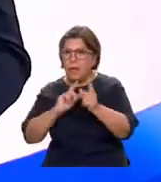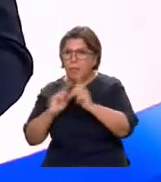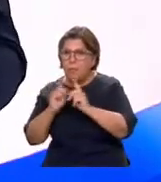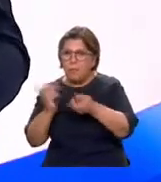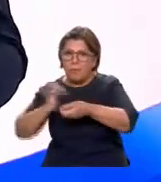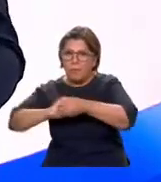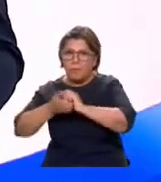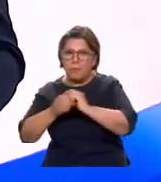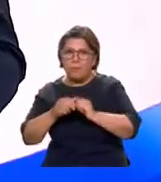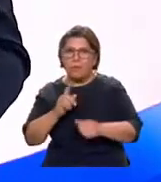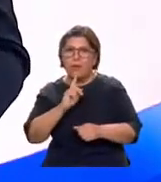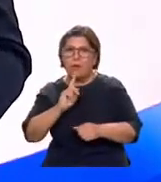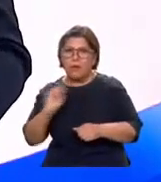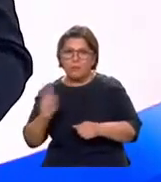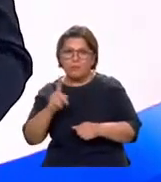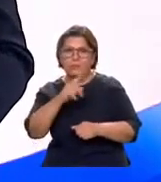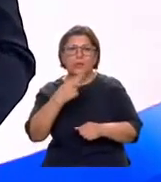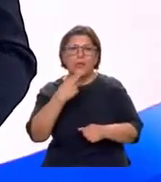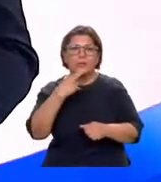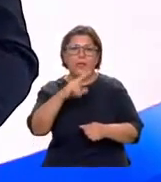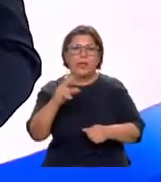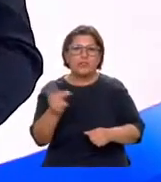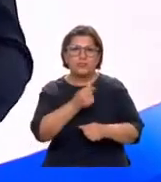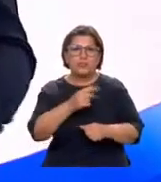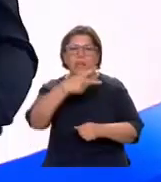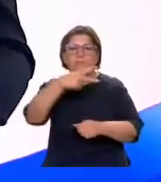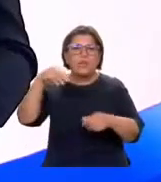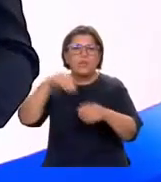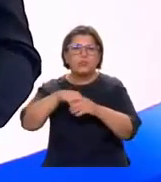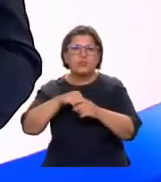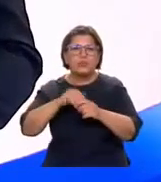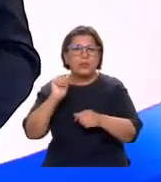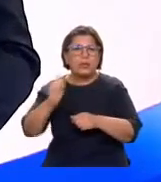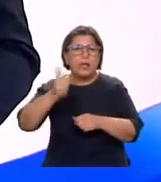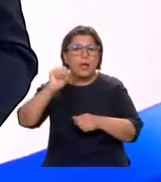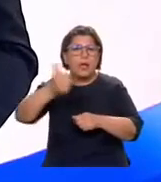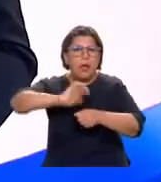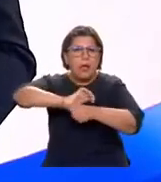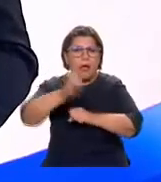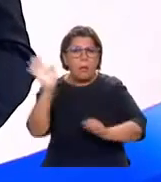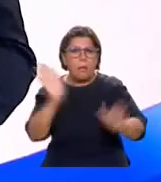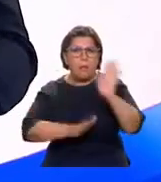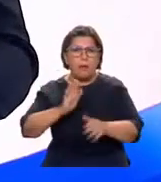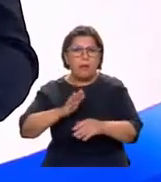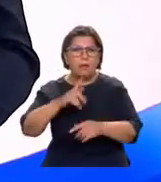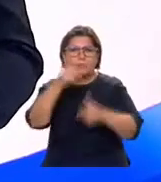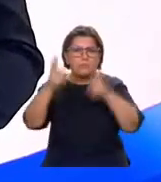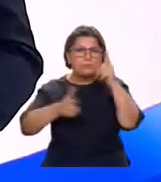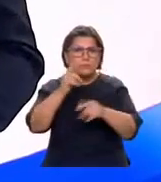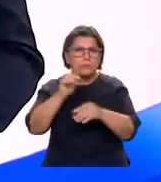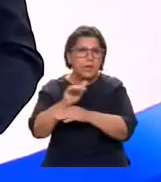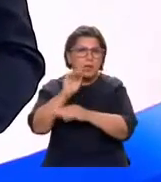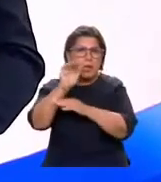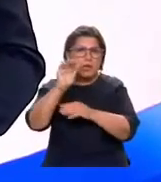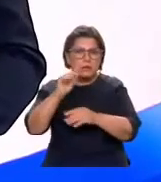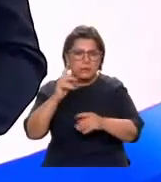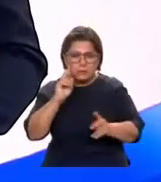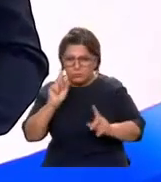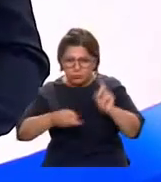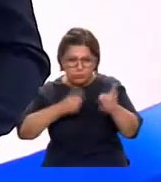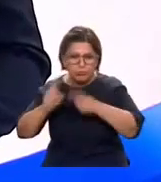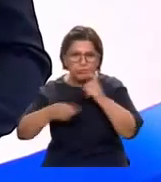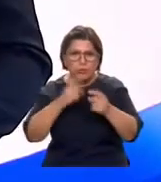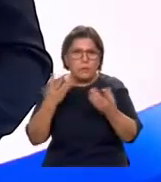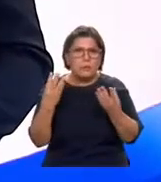kaçırdı. Kadına villada günlerce işkence yaptı. Kanal D Haber'in görüntülediği o villada yaşananların izi hala çok